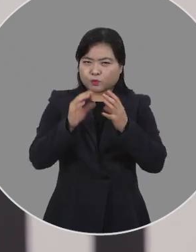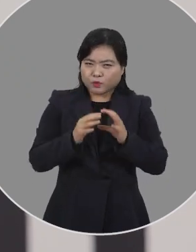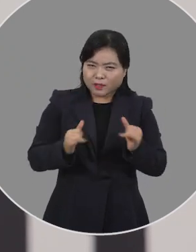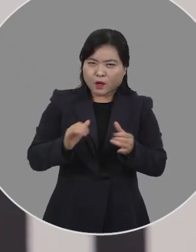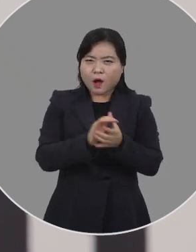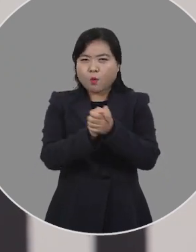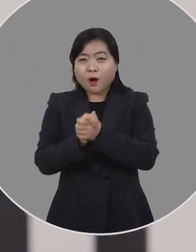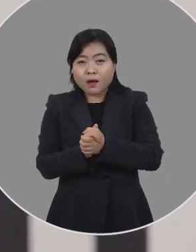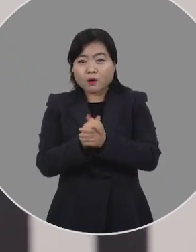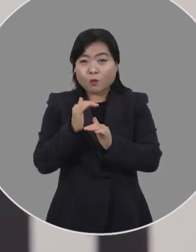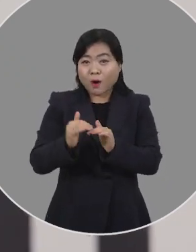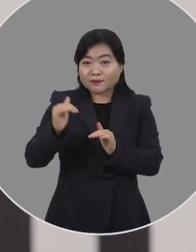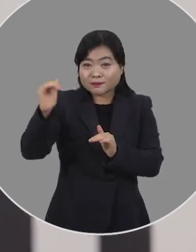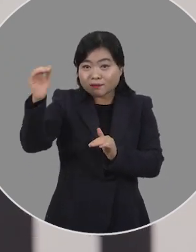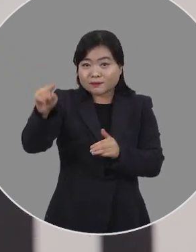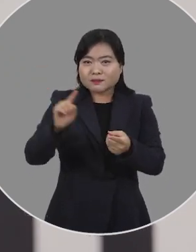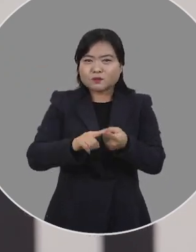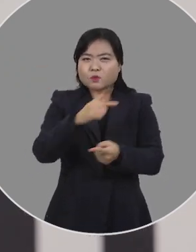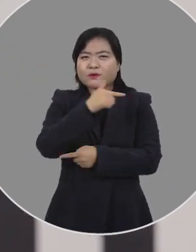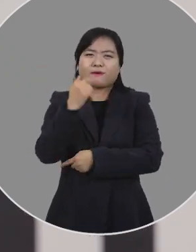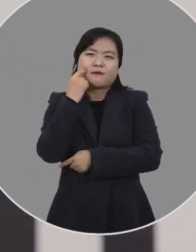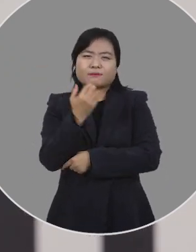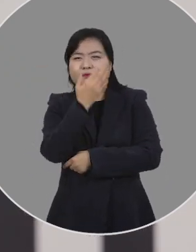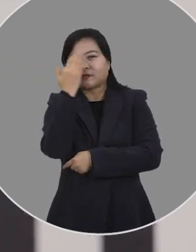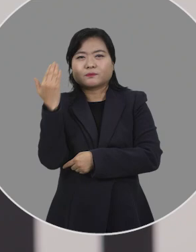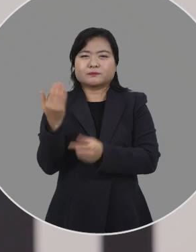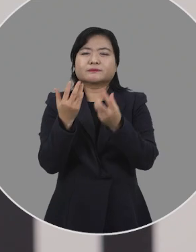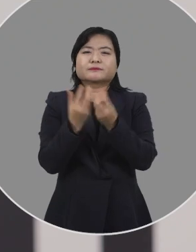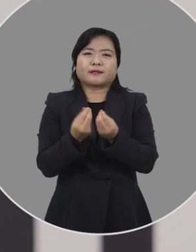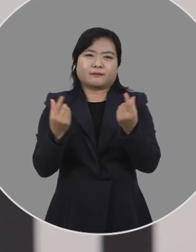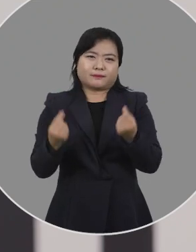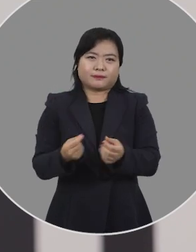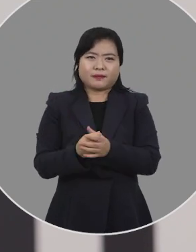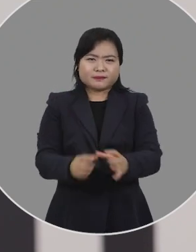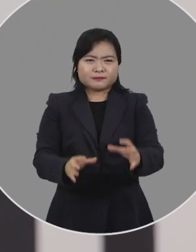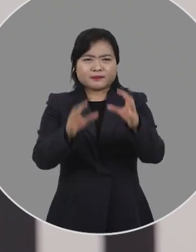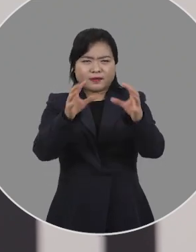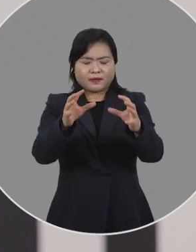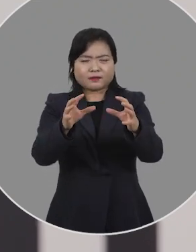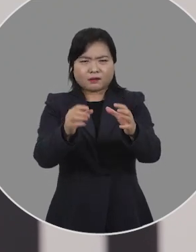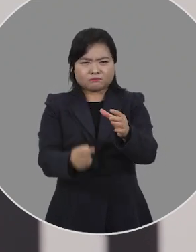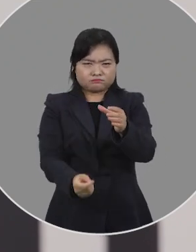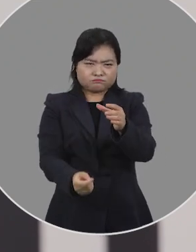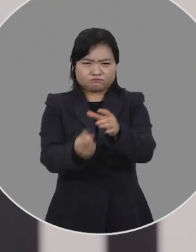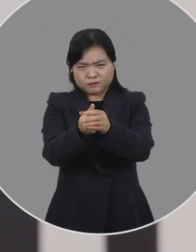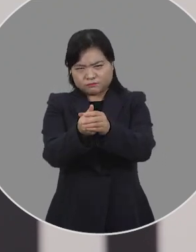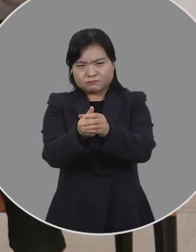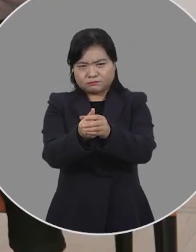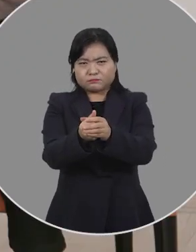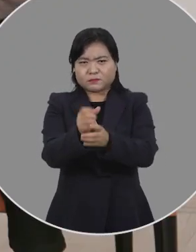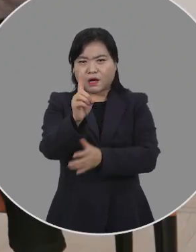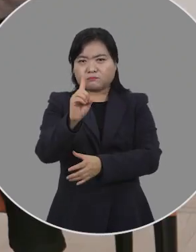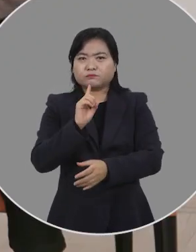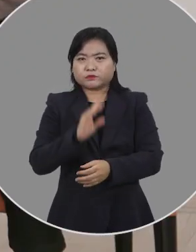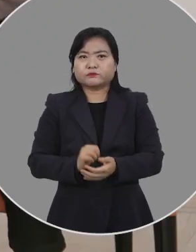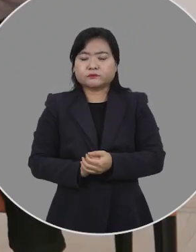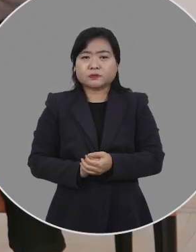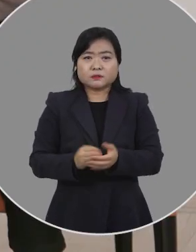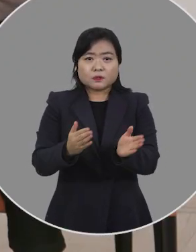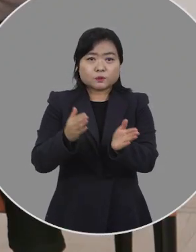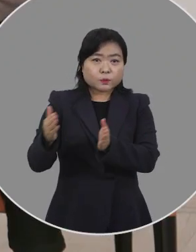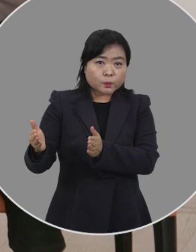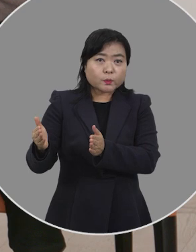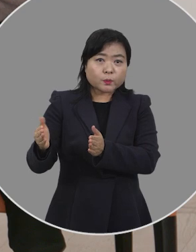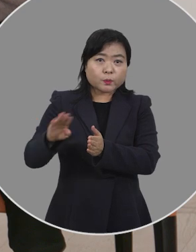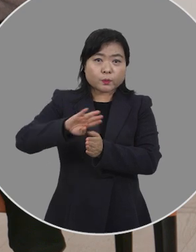유대인과 화해하는 과정, 이건 정말 굉장히 아름다운 사례인 것 같아요. 사실 세계에 그만한 사례가 쉽지 않은데요. 근데 또 다른 측면으로